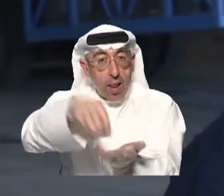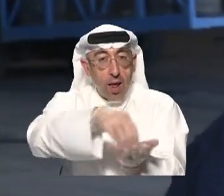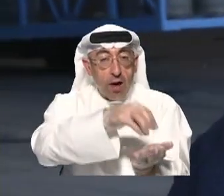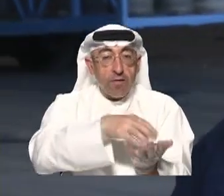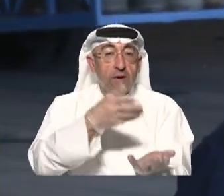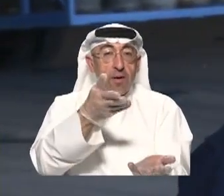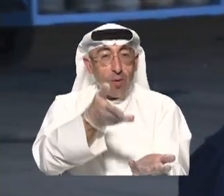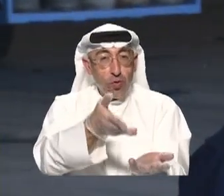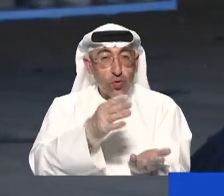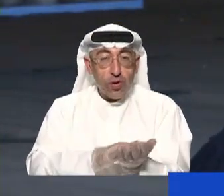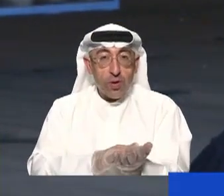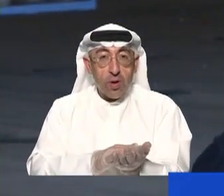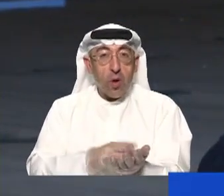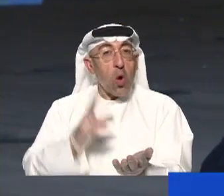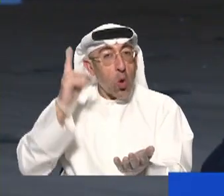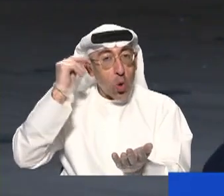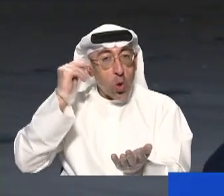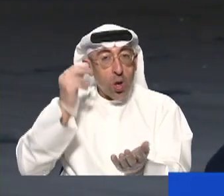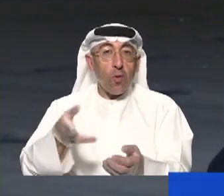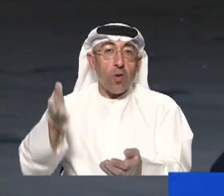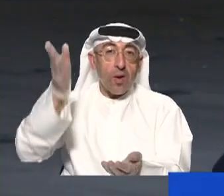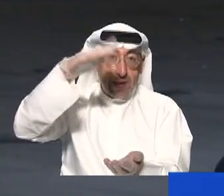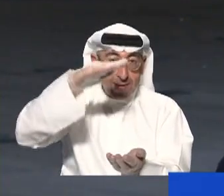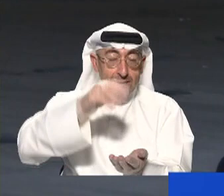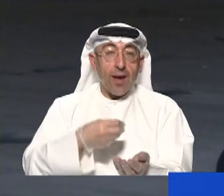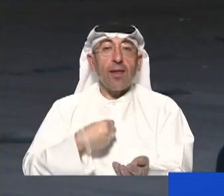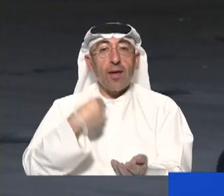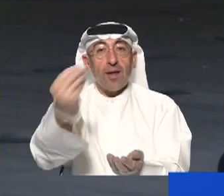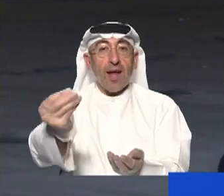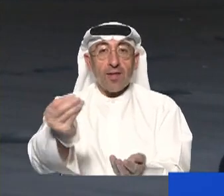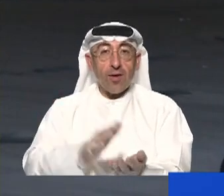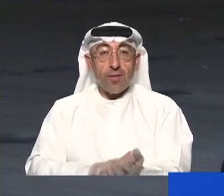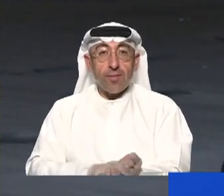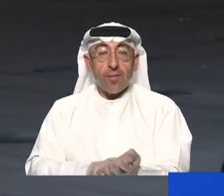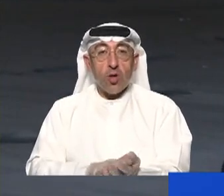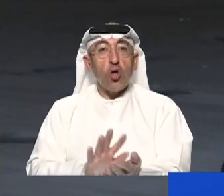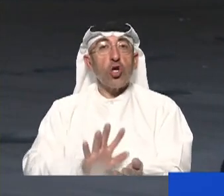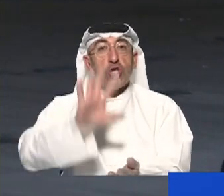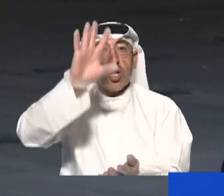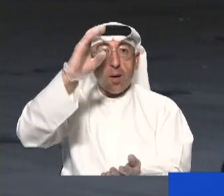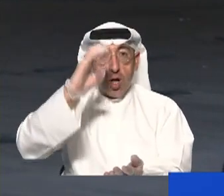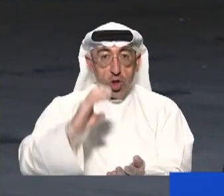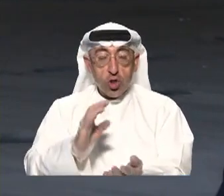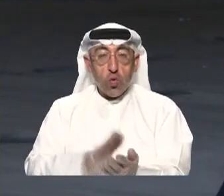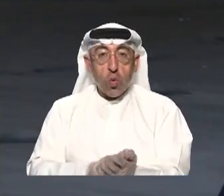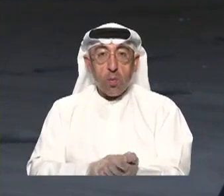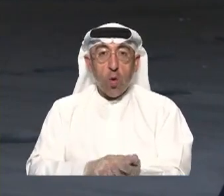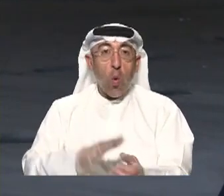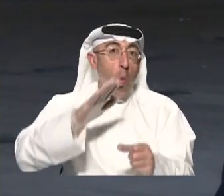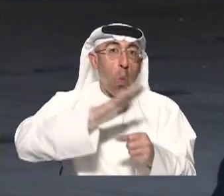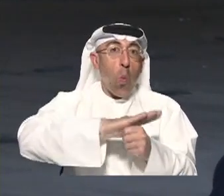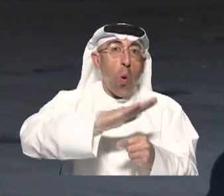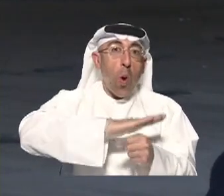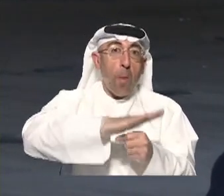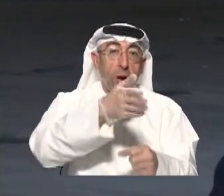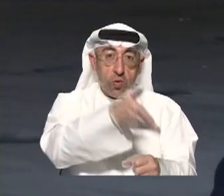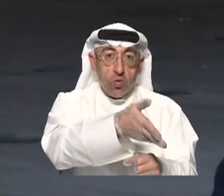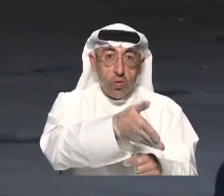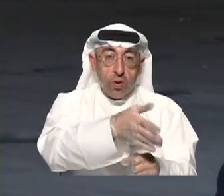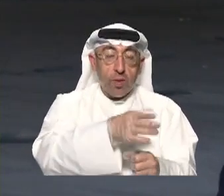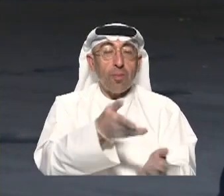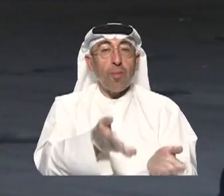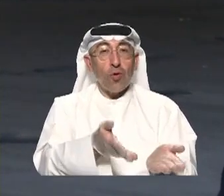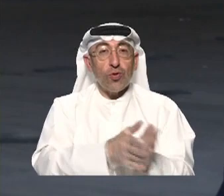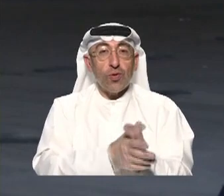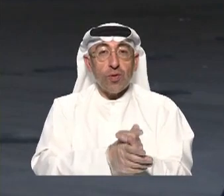تشغيلية طبيعية عندنا في المصانع سواء في الشمال أو الجنوب، بالإضافة إلى المخزون الاستراتيجي من الأسطوانات ومن الغاز المسال